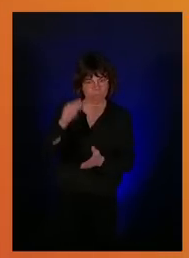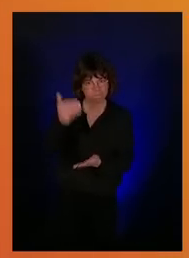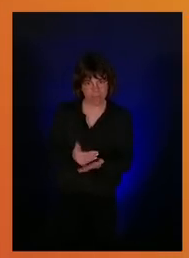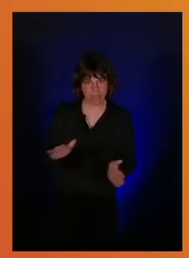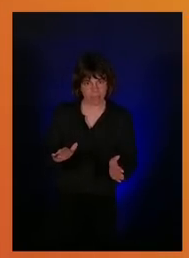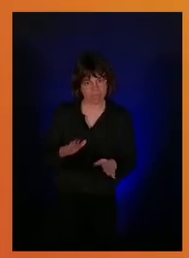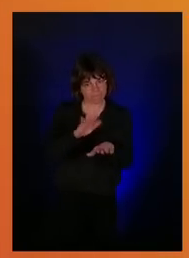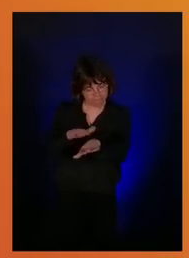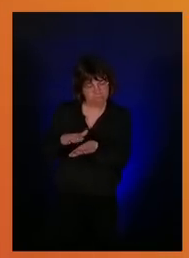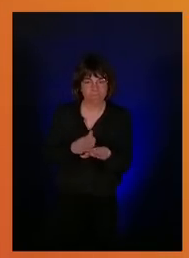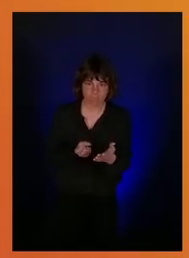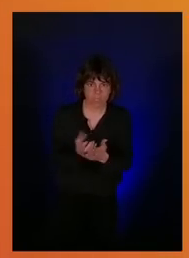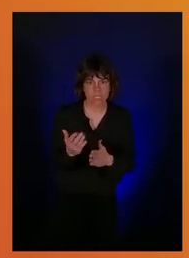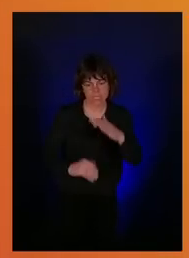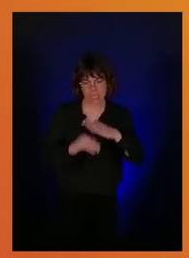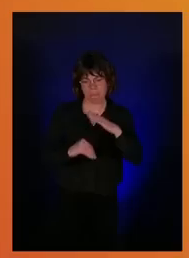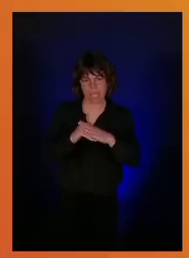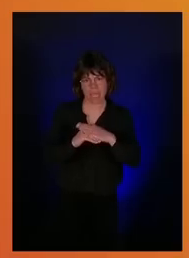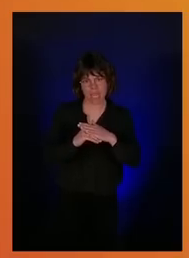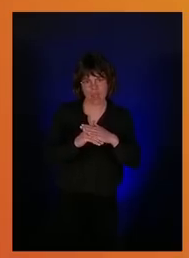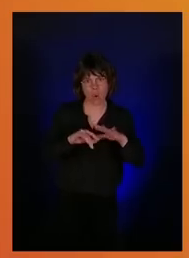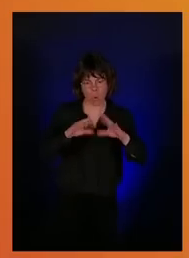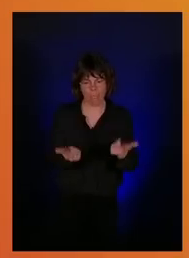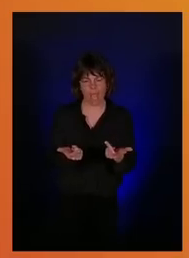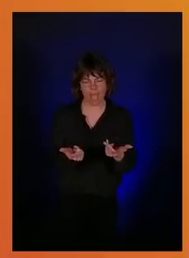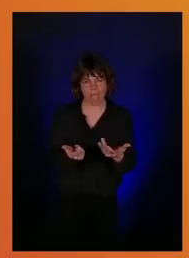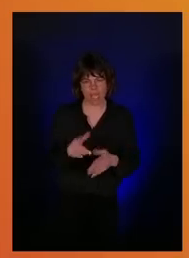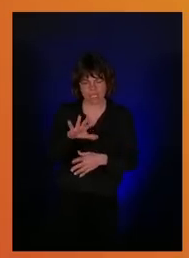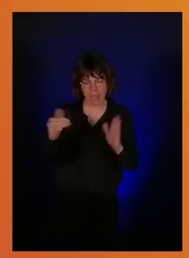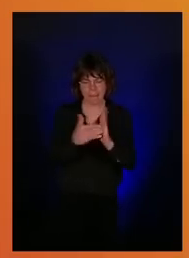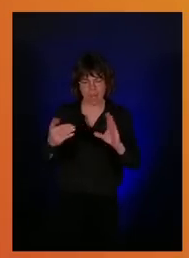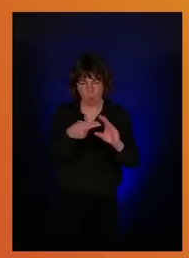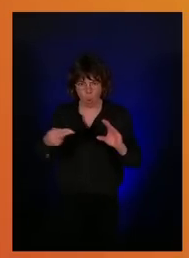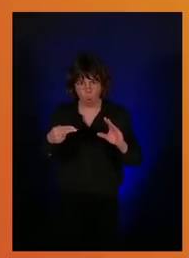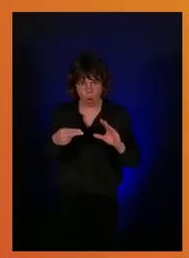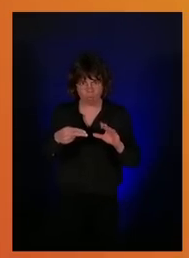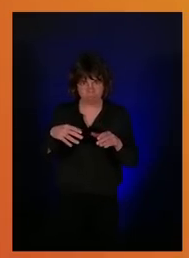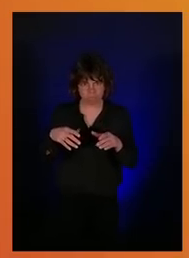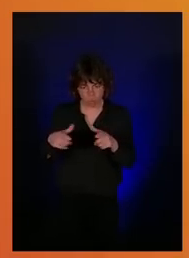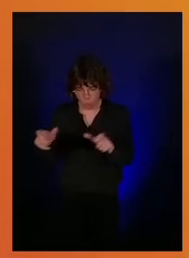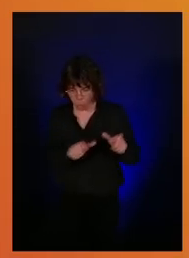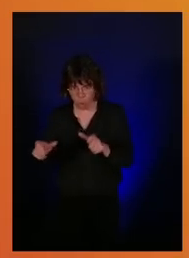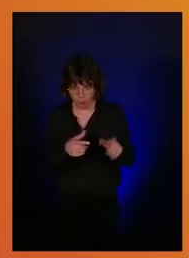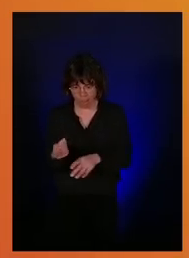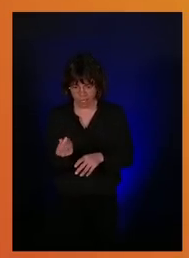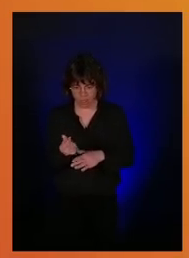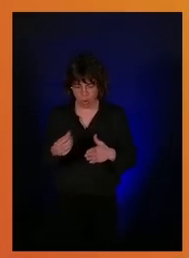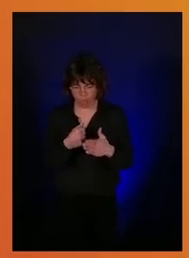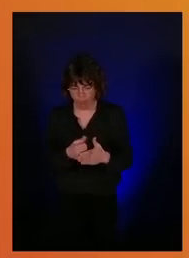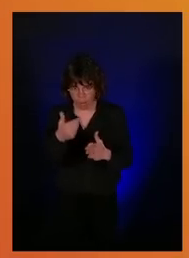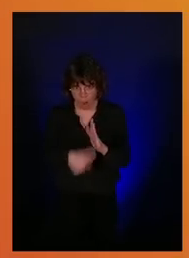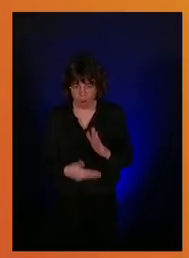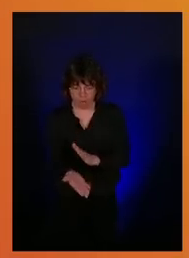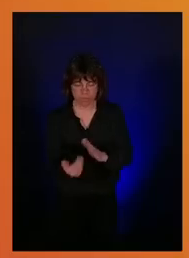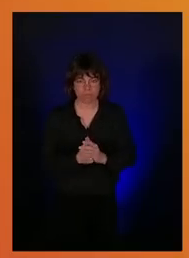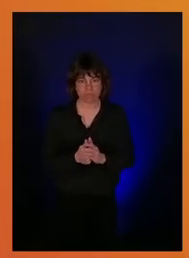également préconisé une limite du solde à 5 000 euros pour la caisse en fin de mois en outre. Nous avons suggéré que soit